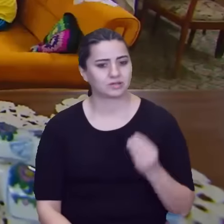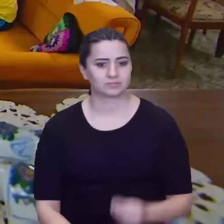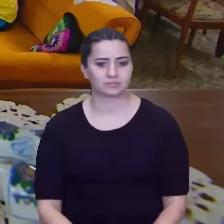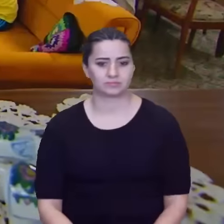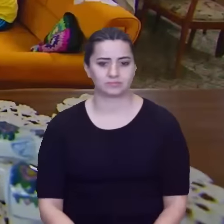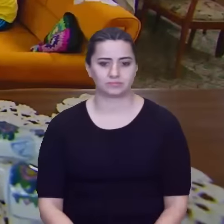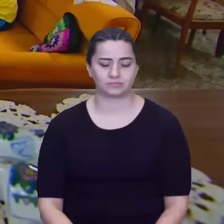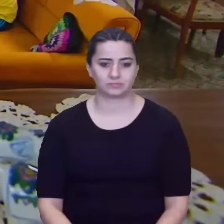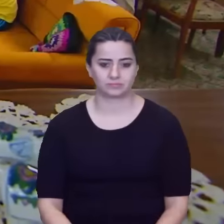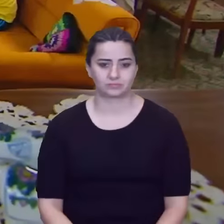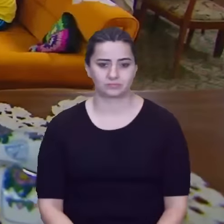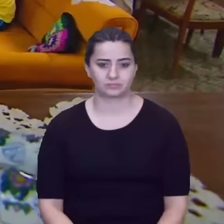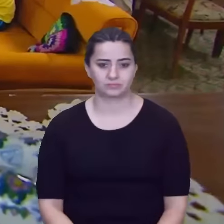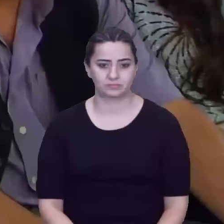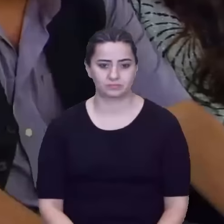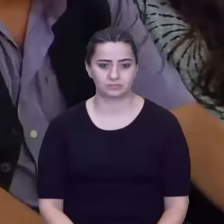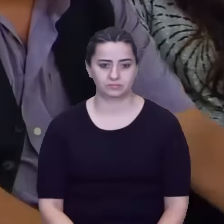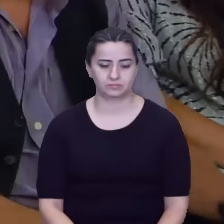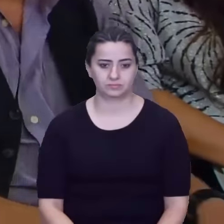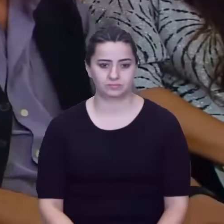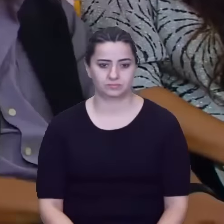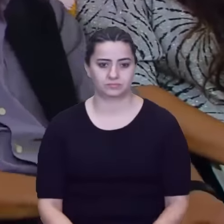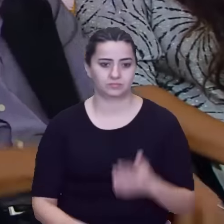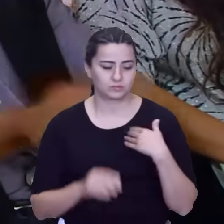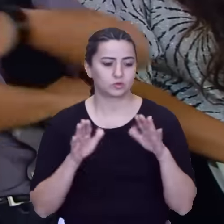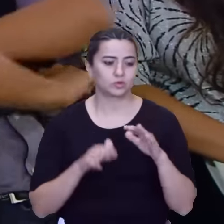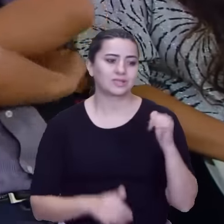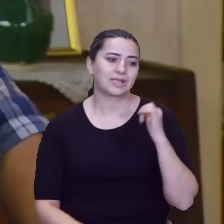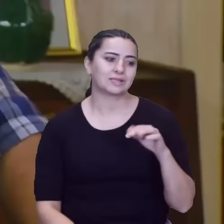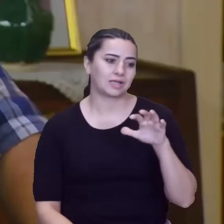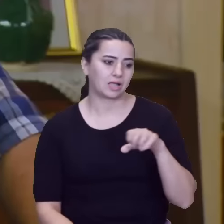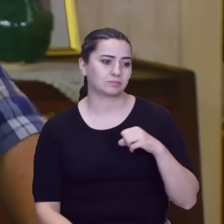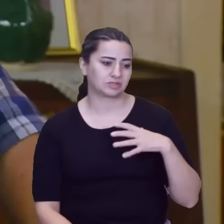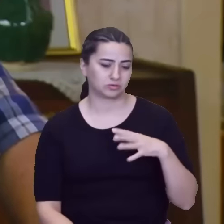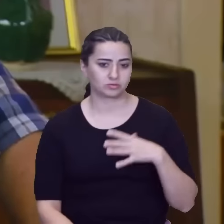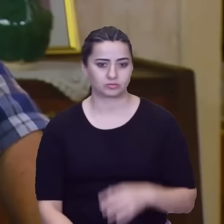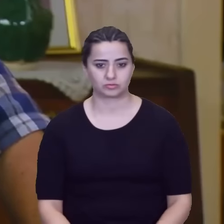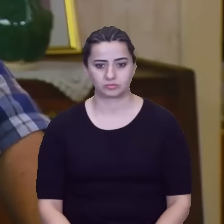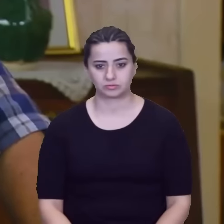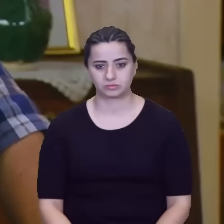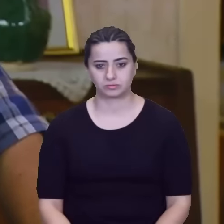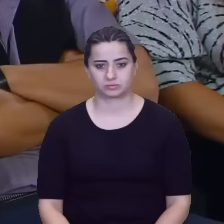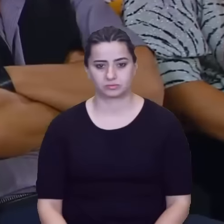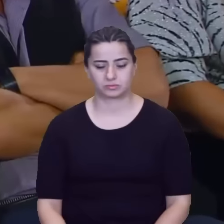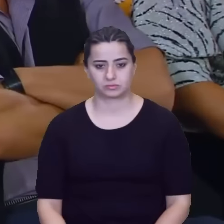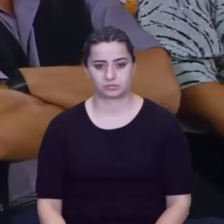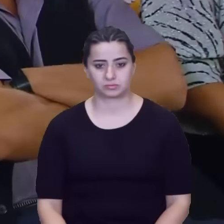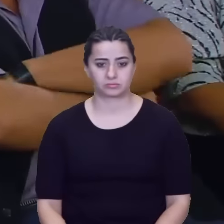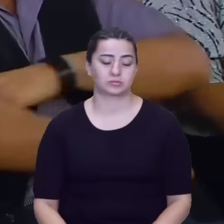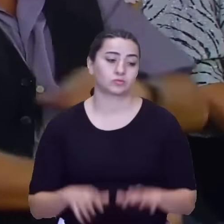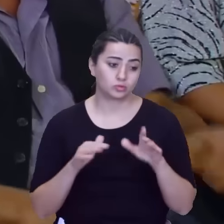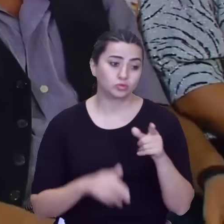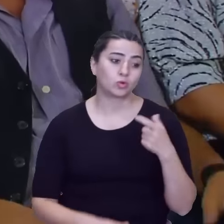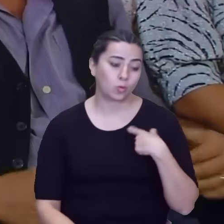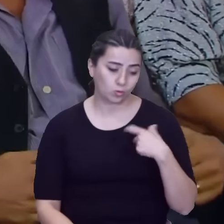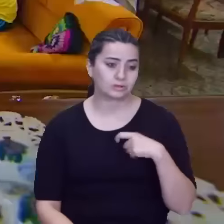Daha iyiyim. Üstün yanına oturdu. Vallahi... Biz kuşumuzu geri istiyoruz. Gerçekten söylemiştim. Mr. Spark